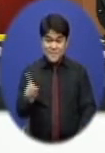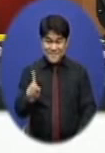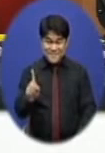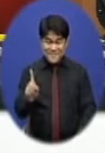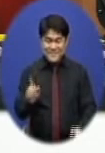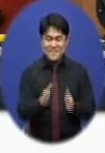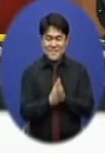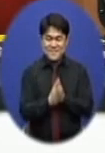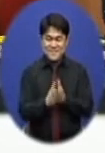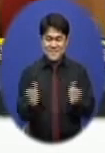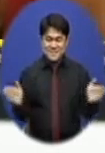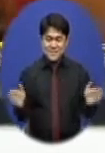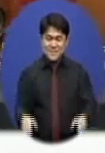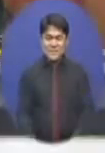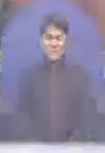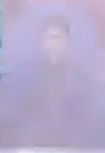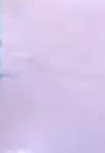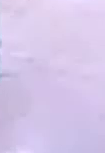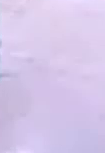마라 음악 주세요.